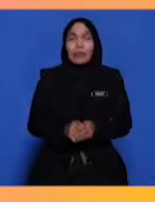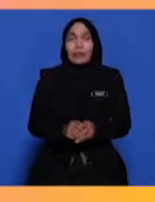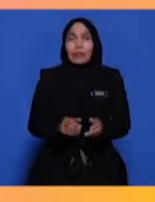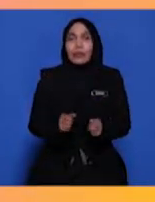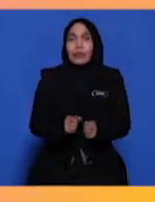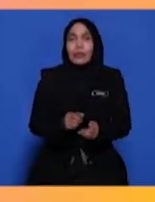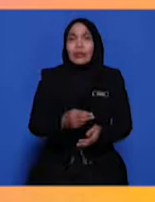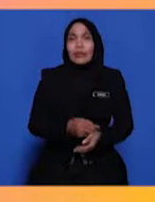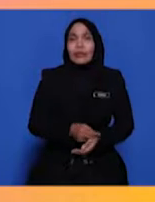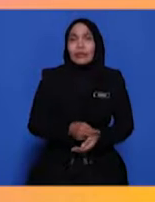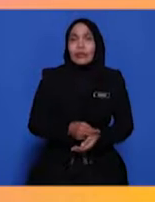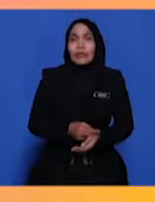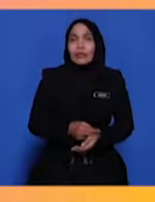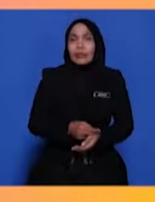sebanyak